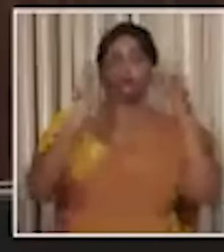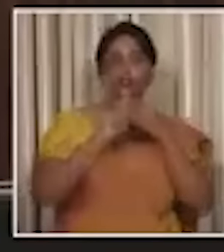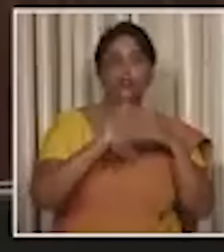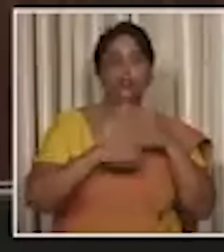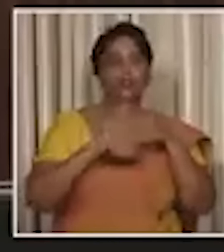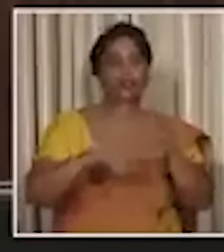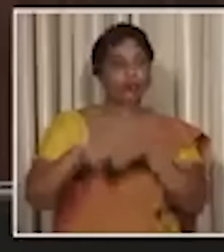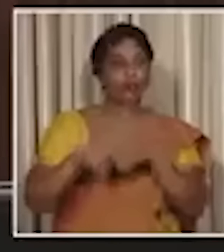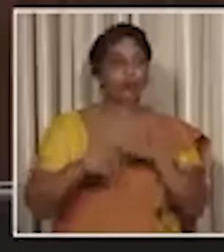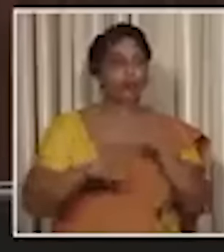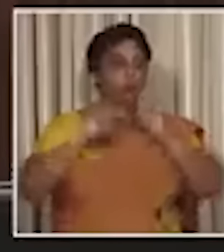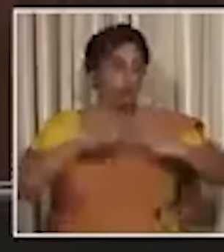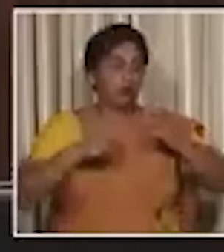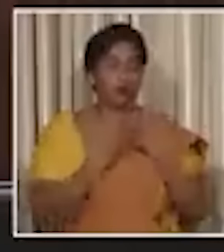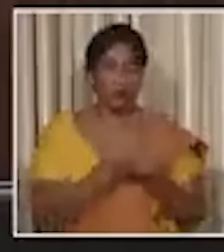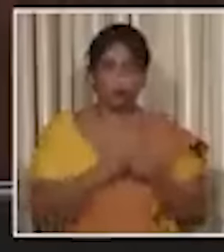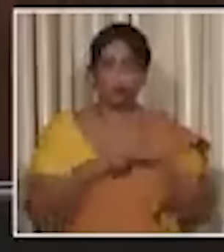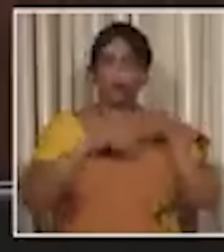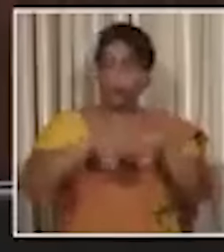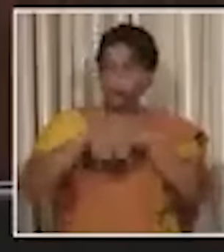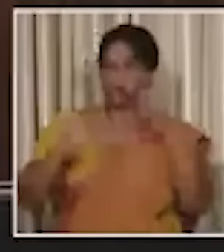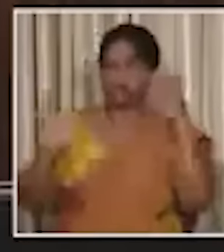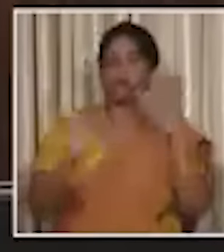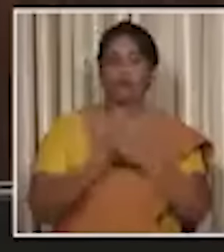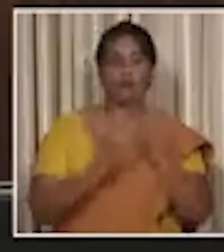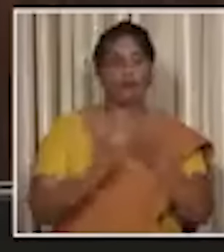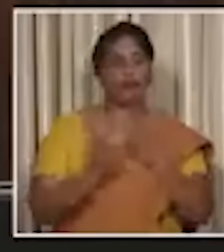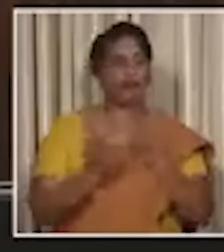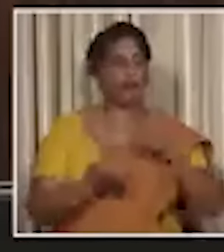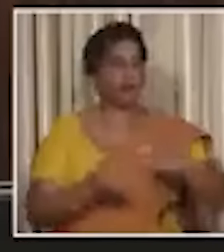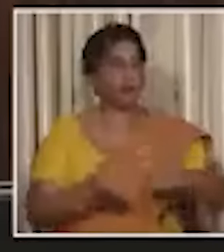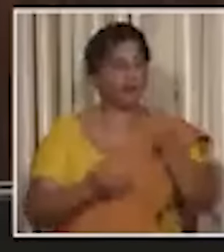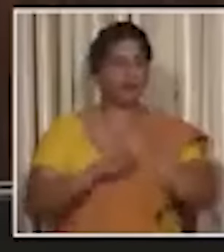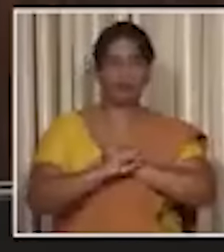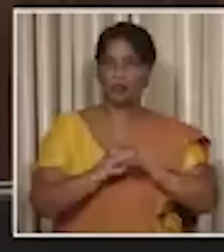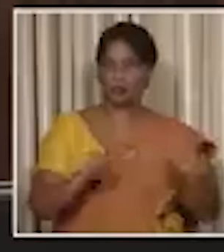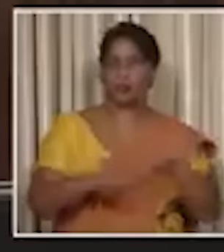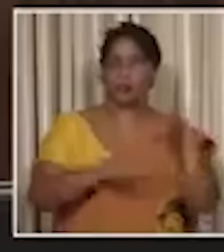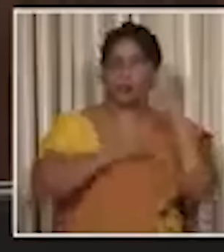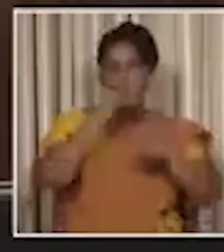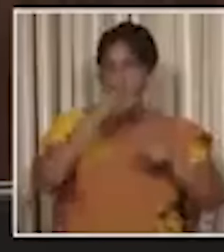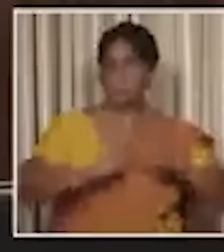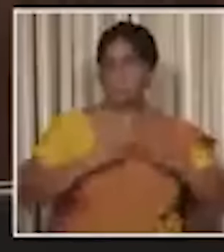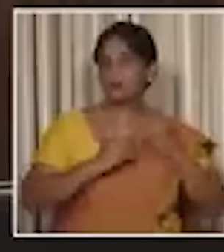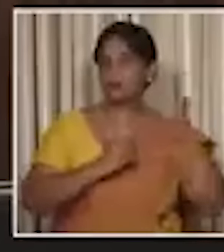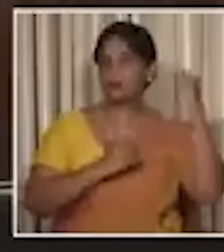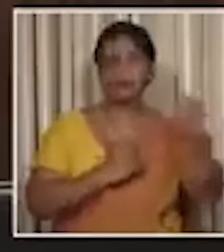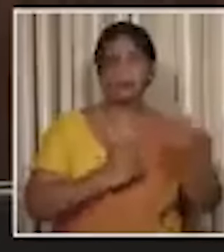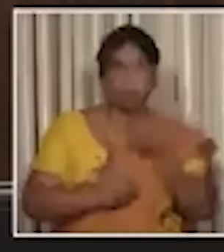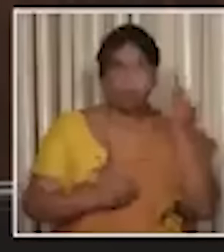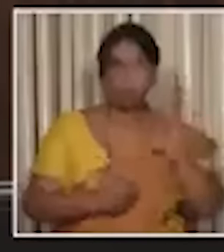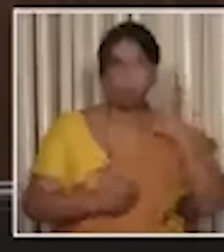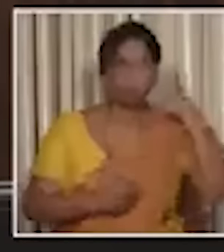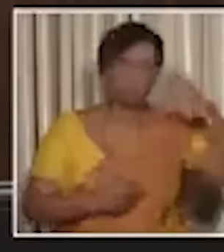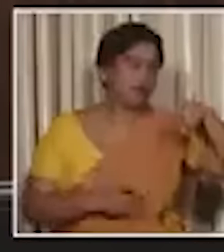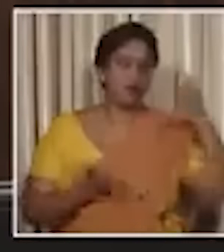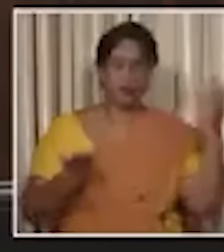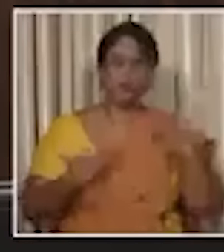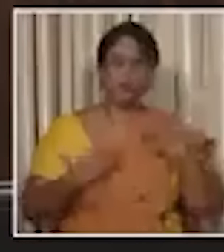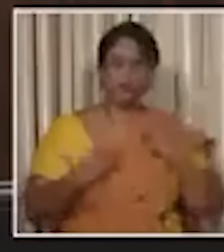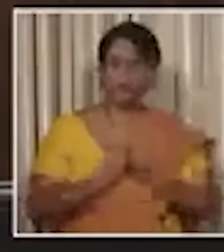திட்டத்தினூடாக அப்படிப்பட்ட மனப்பாங்கிலான மாற்றங்கள் மேம்படுத்தல்களை உருவாக்க நாங்கள் எதிர்பார்க்கின்றோம். பொது சொத்துக்களை எப்படி நாங்கள் பாதுகாப்பது? பொறுப்புடைய ஒரு